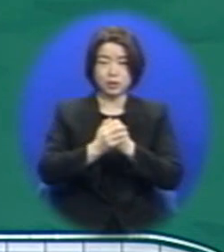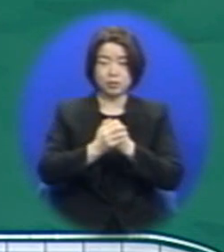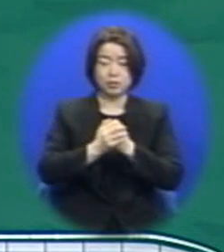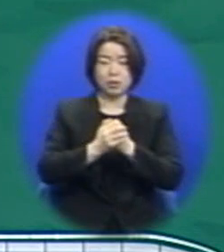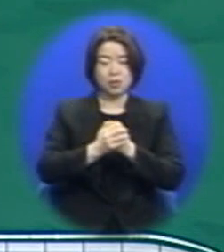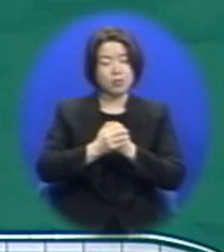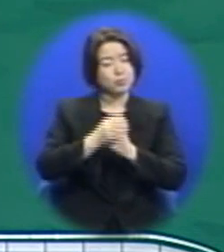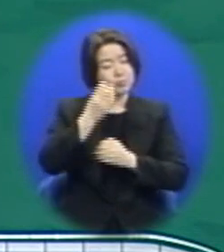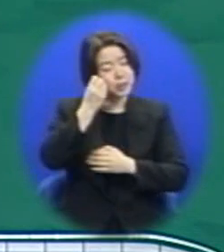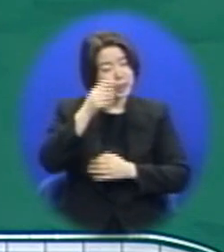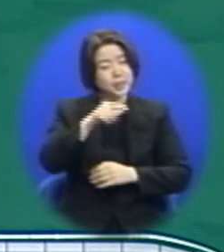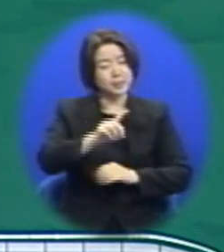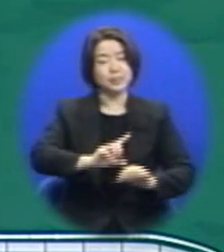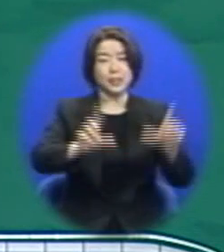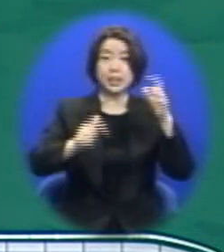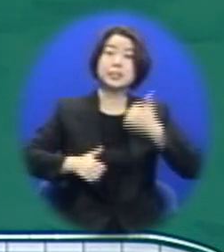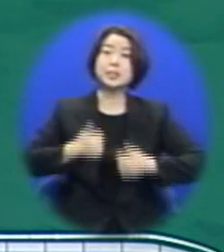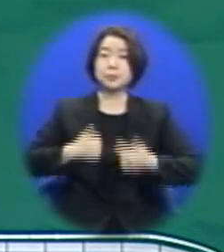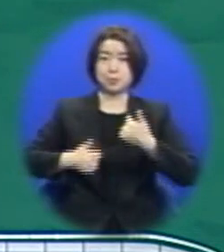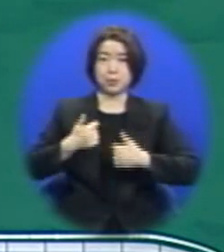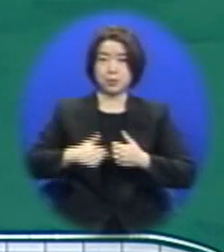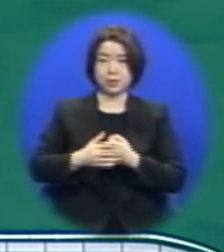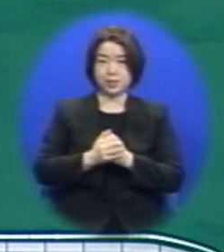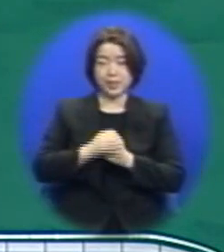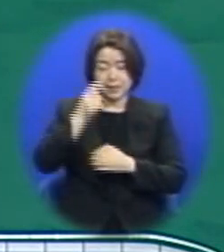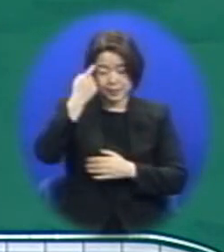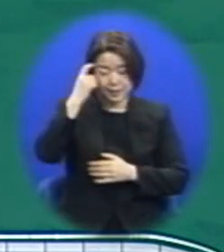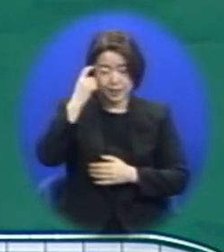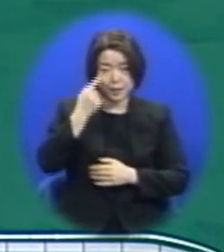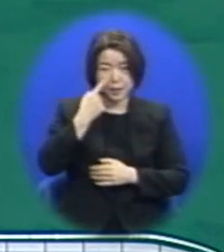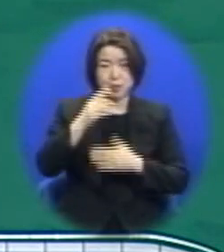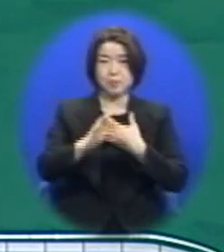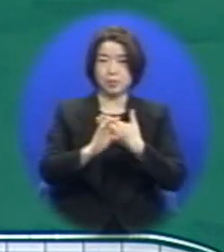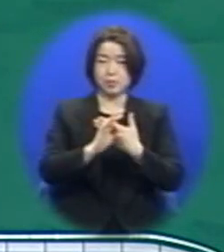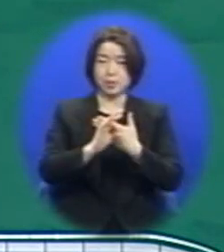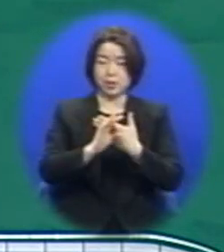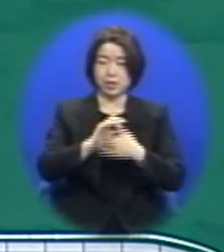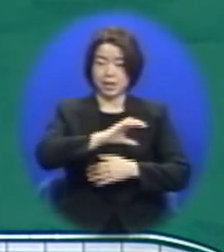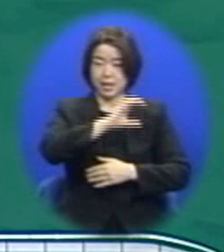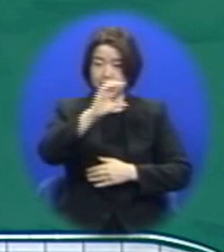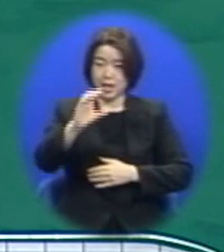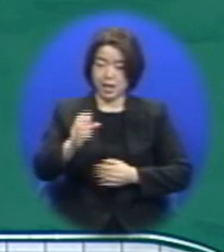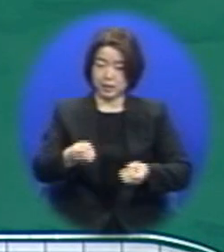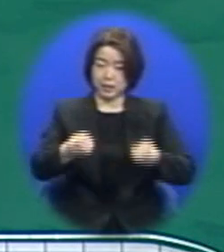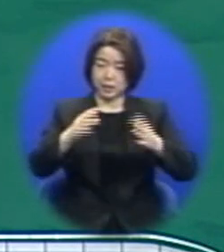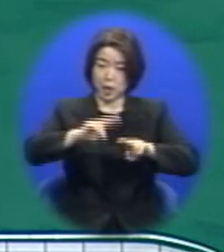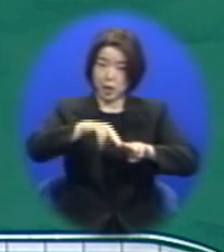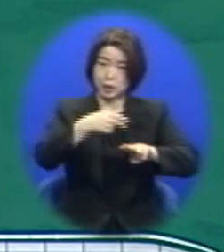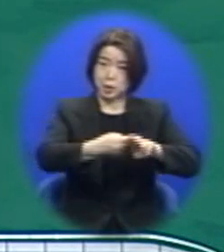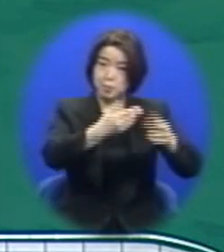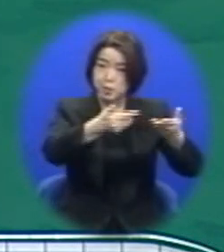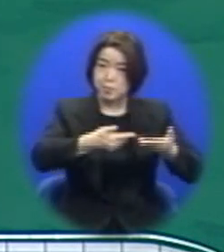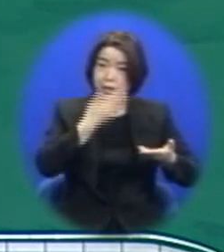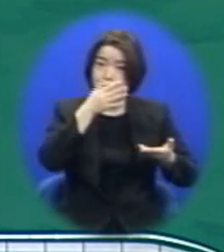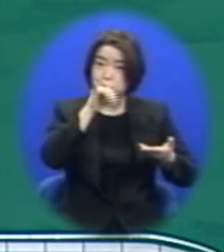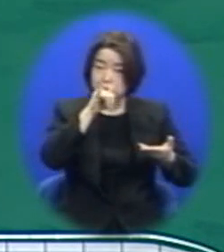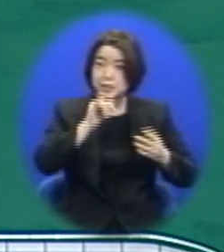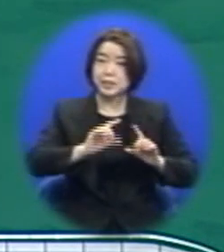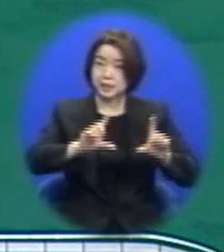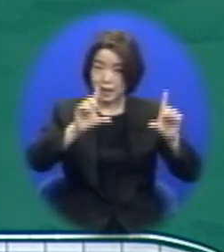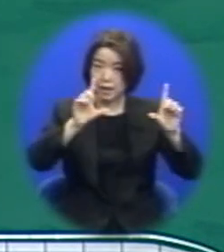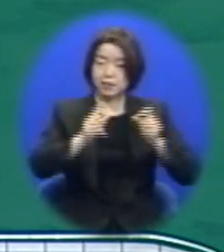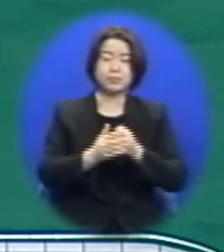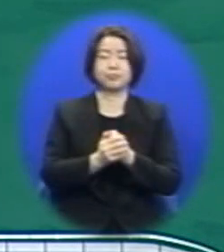그날은 기뻤어요. 생각해 보면 성탄절 선물이라는 걸 받을 수 있는 날이기도 했고 또